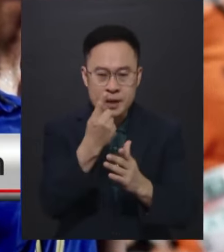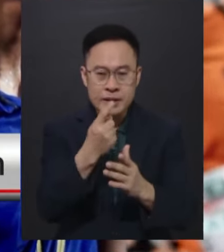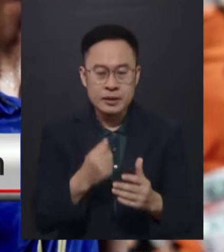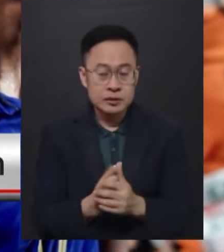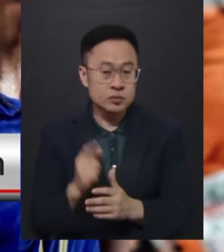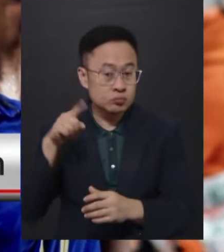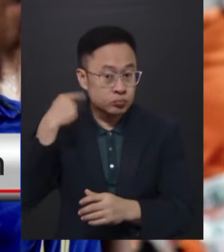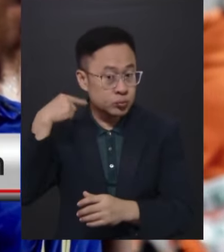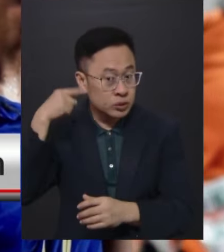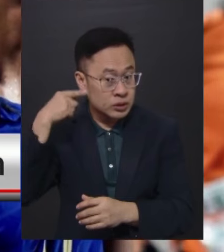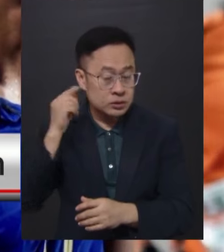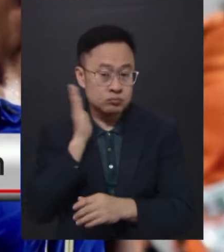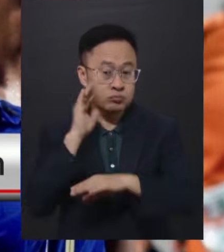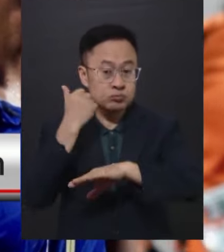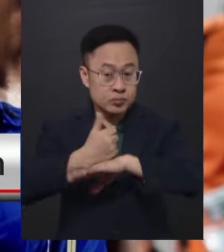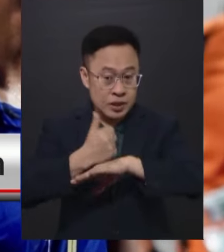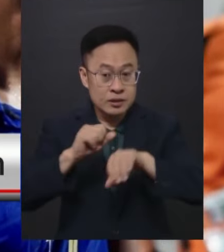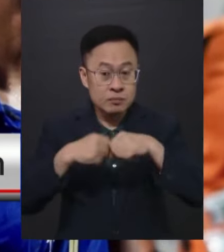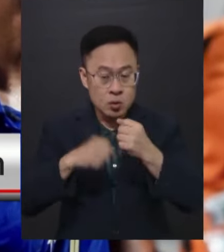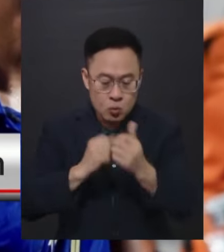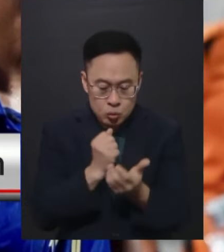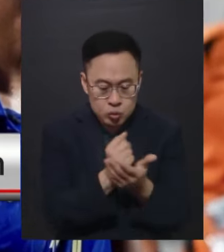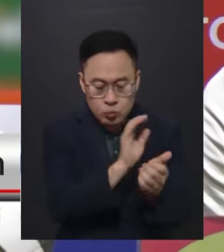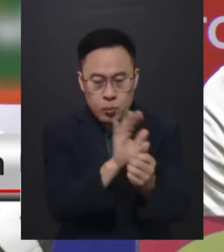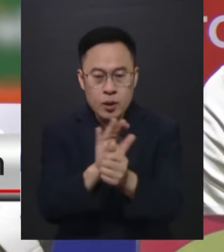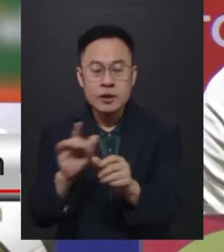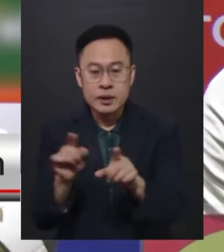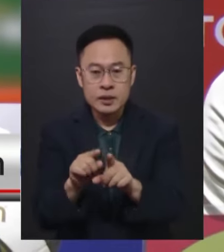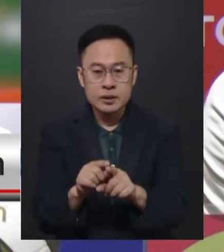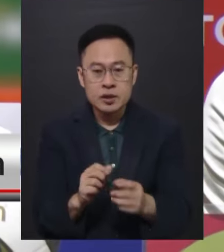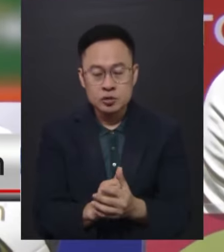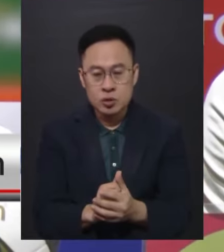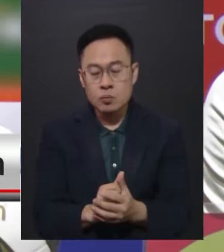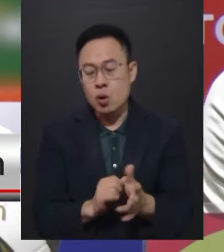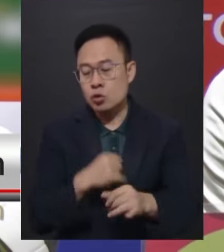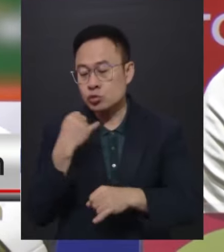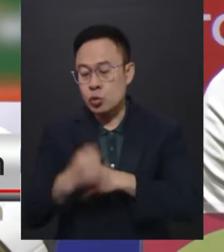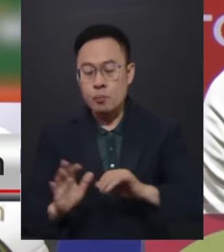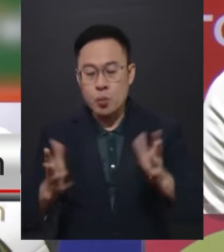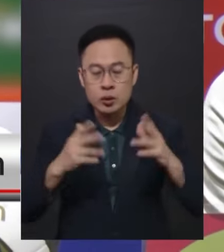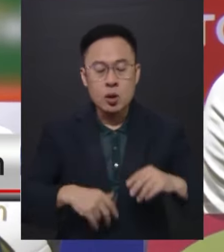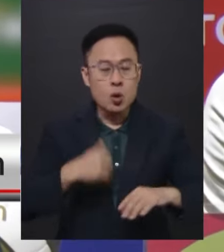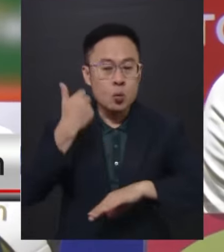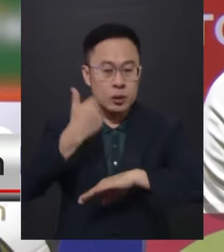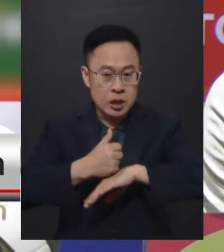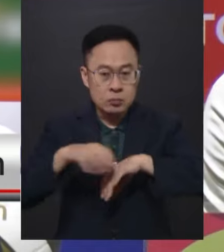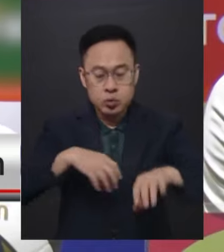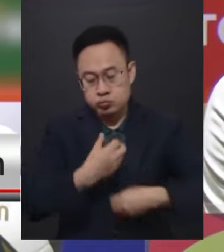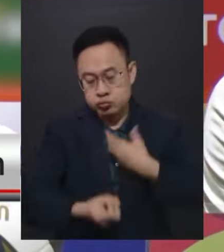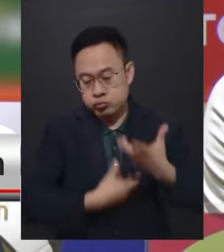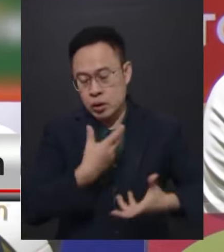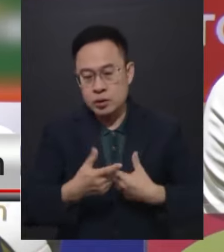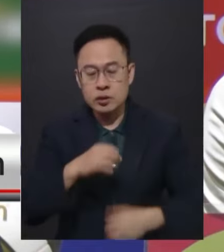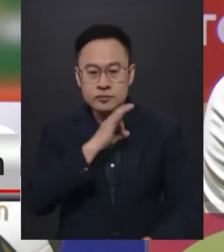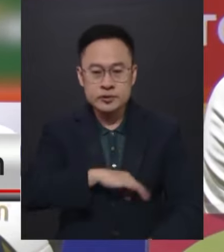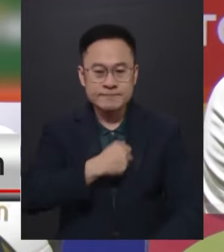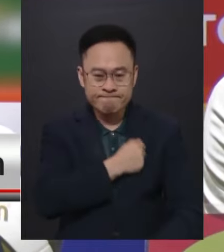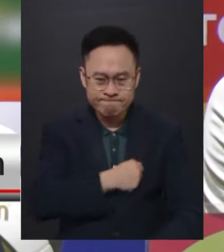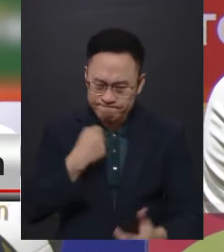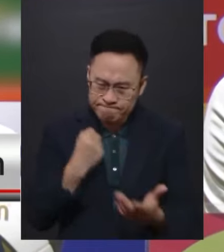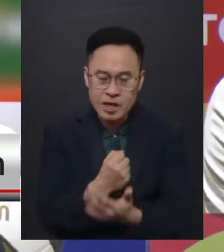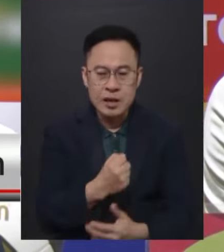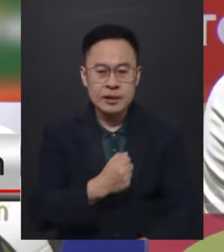มาตลอดนะคะในส่วนของมาซาทาดะอิชิอิค่ะก็ได้ให้สัมภาษณ์หลังเกมโดยยอมรับว่ารู้สึกผิดหวังและเสียด